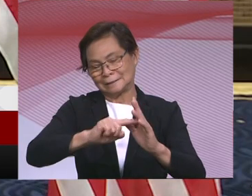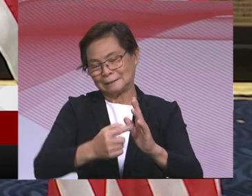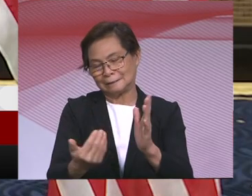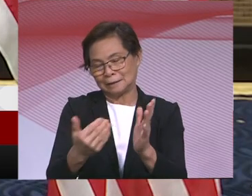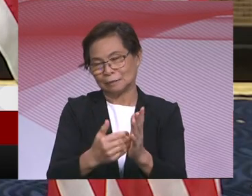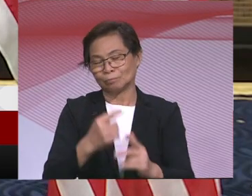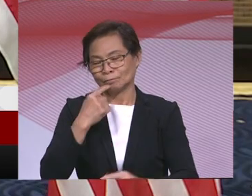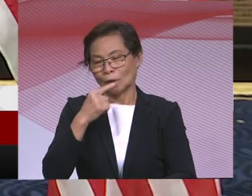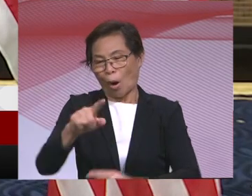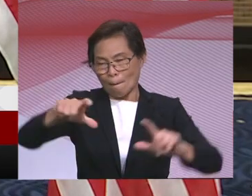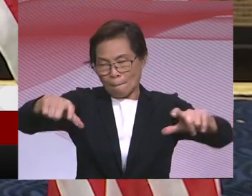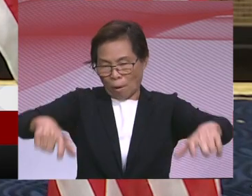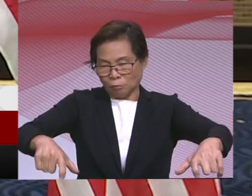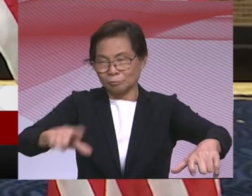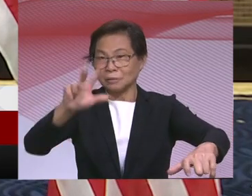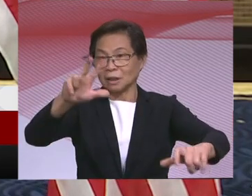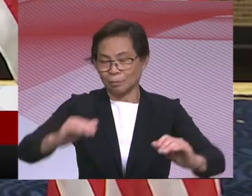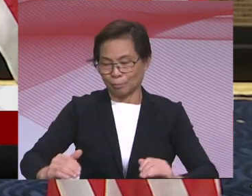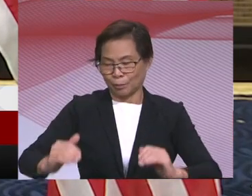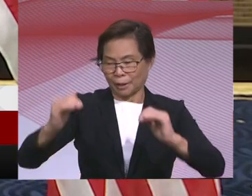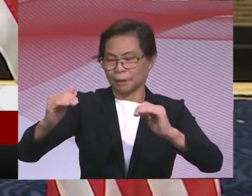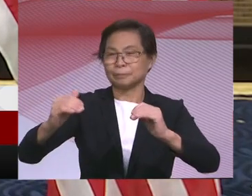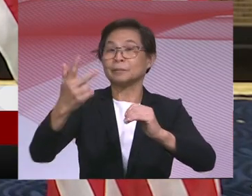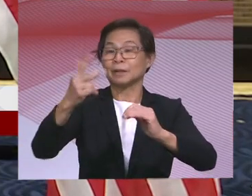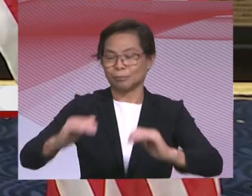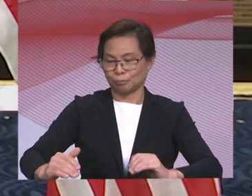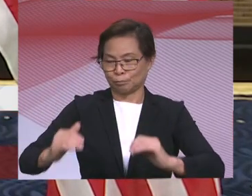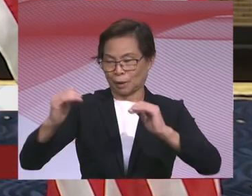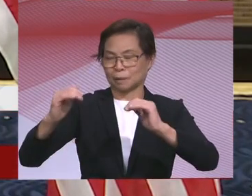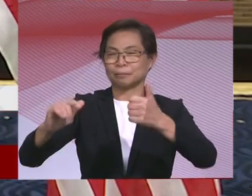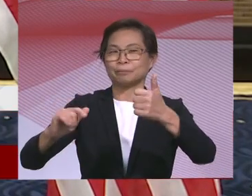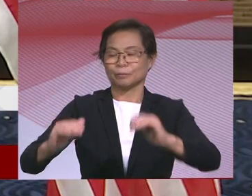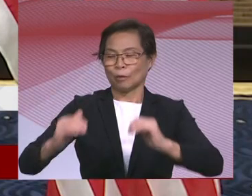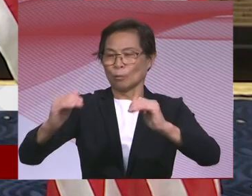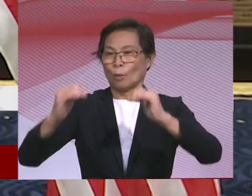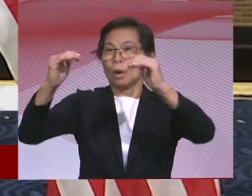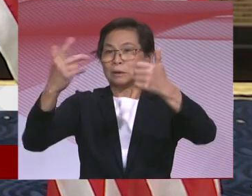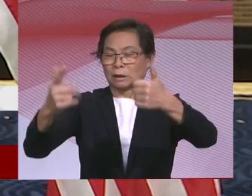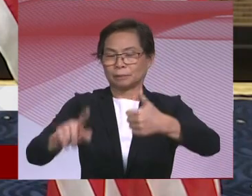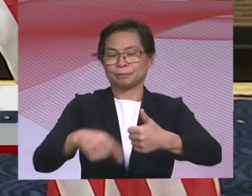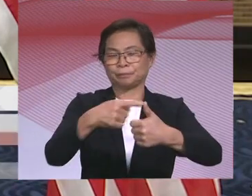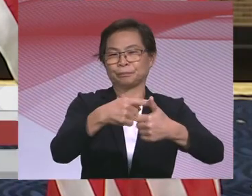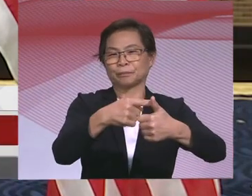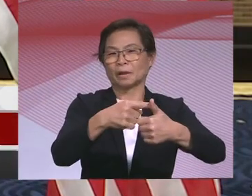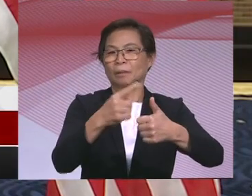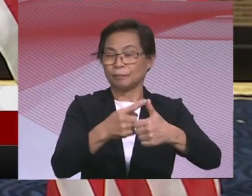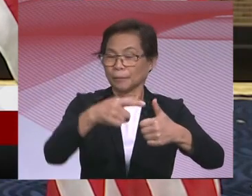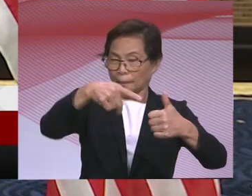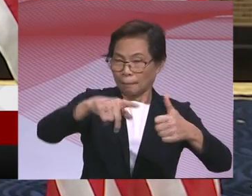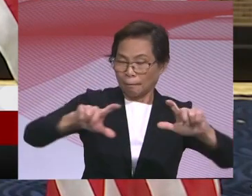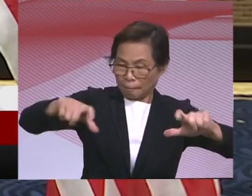Hai Renta ini melibatkan tiga perangkat Plaza and sebagai berikut pertama